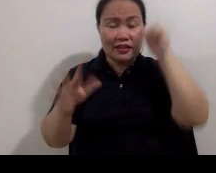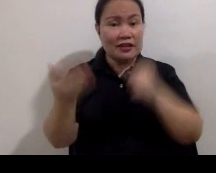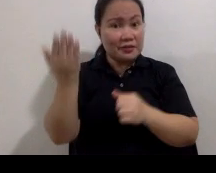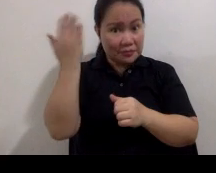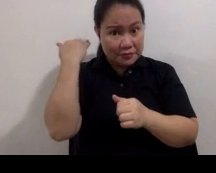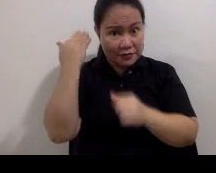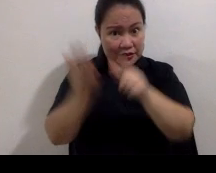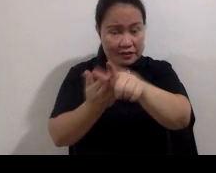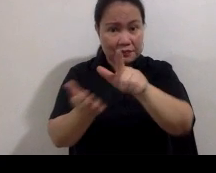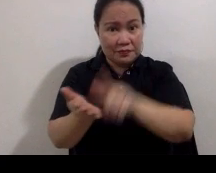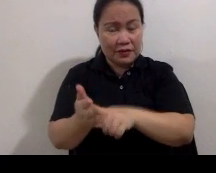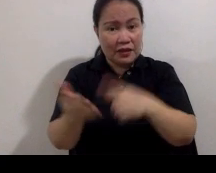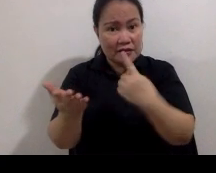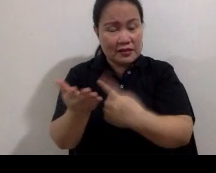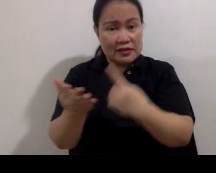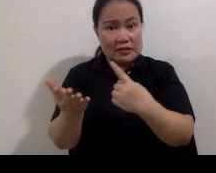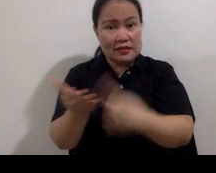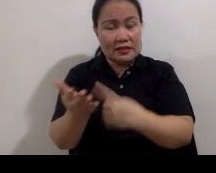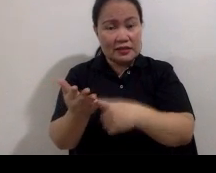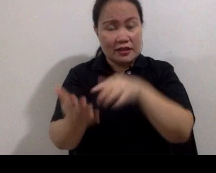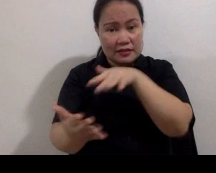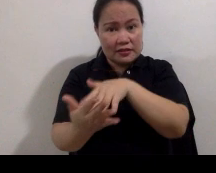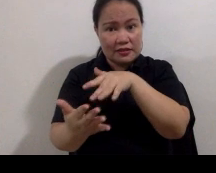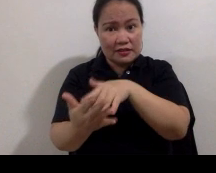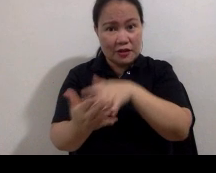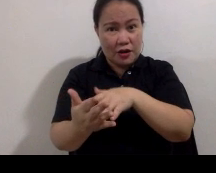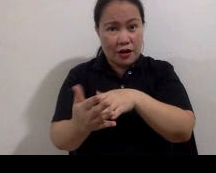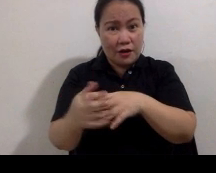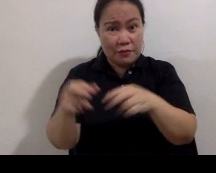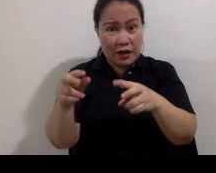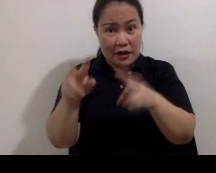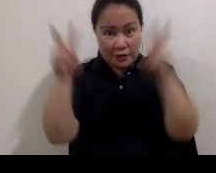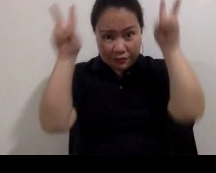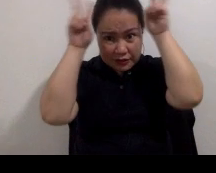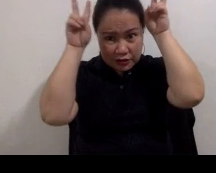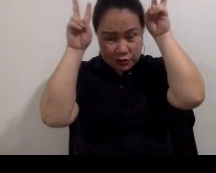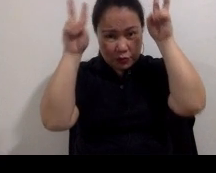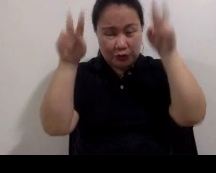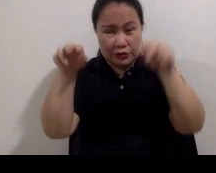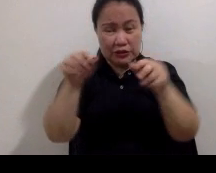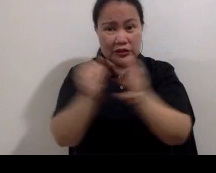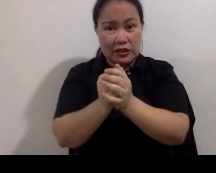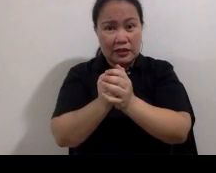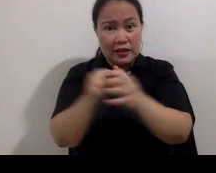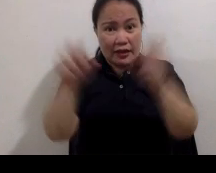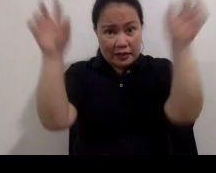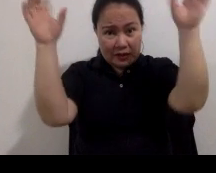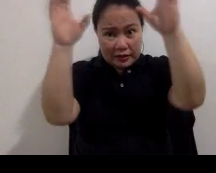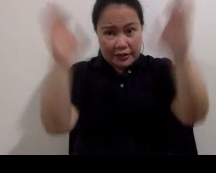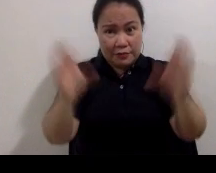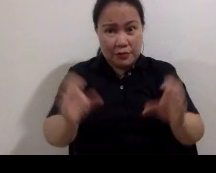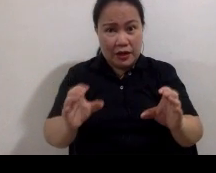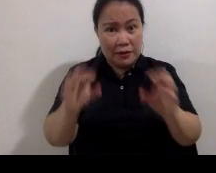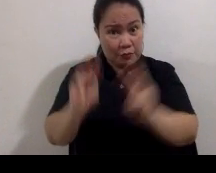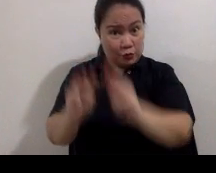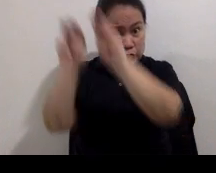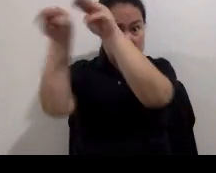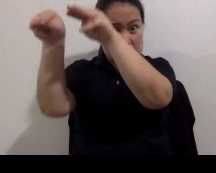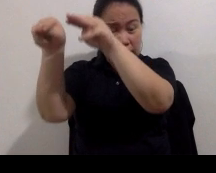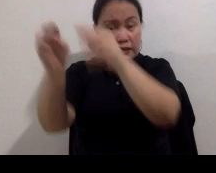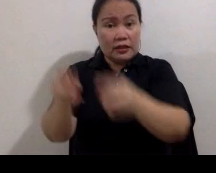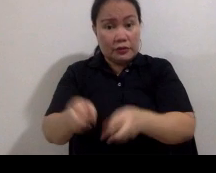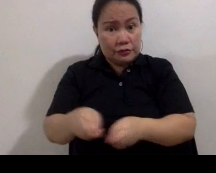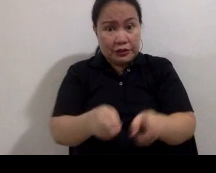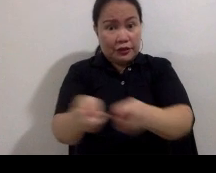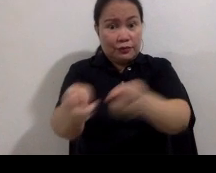iba't ibang vegetation, klima ng mga rehiyong ito at kung ano-anong mga bulubundukin, talampas, malalaking